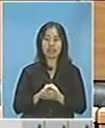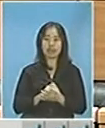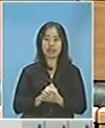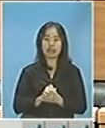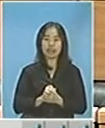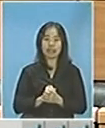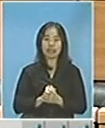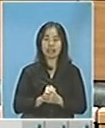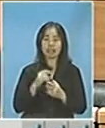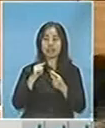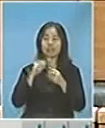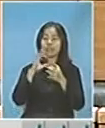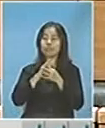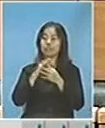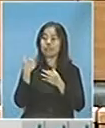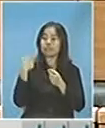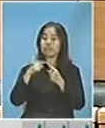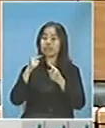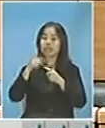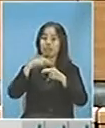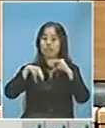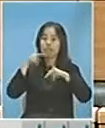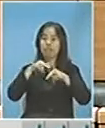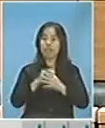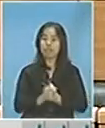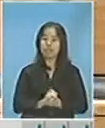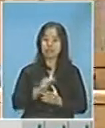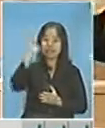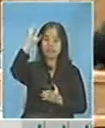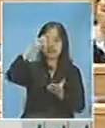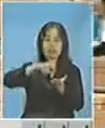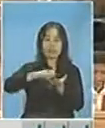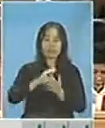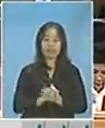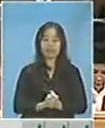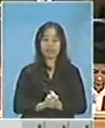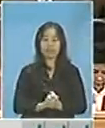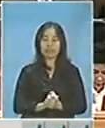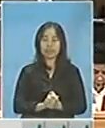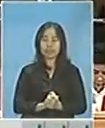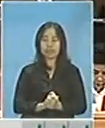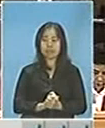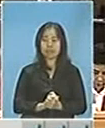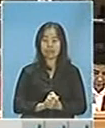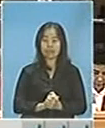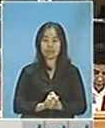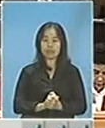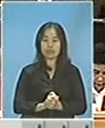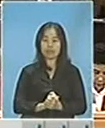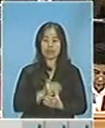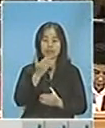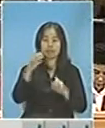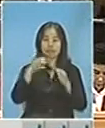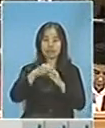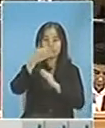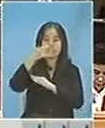2. นายบุญดำรงประเสริฐโสภาขอผู้รับรองด้วยค่ะ มีผู้รับรองถูกต้องครับเชิญพรรคชาติไทยพั